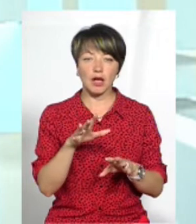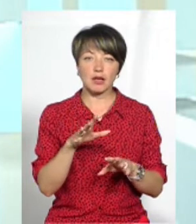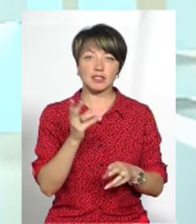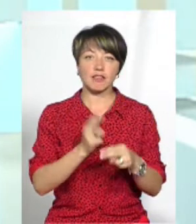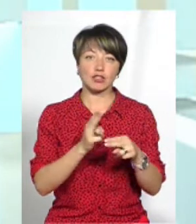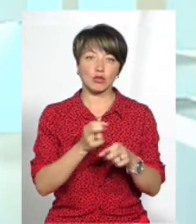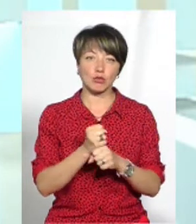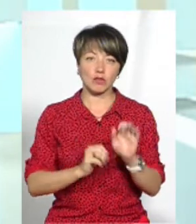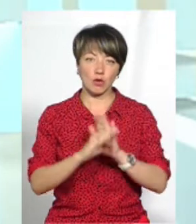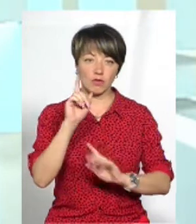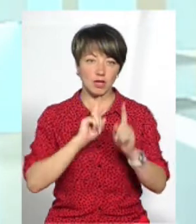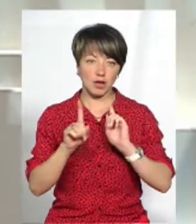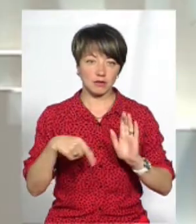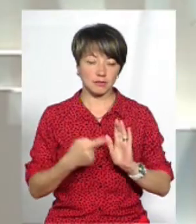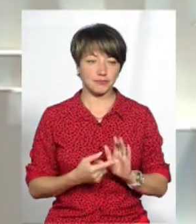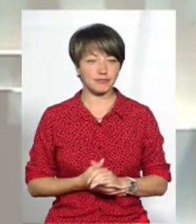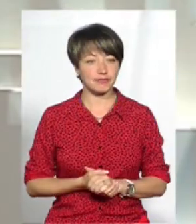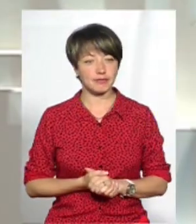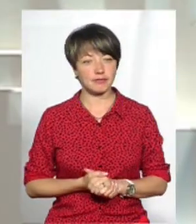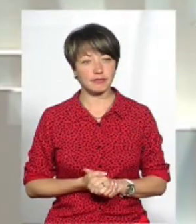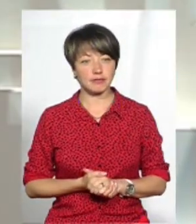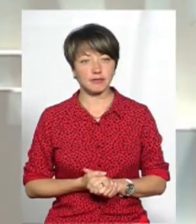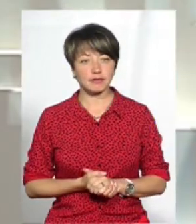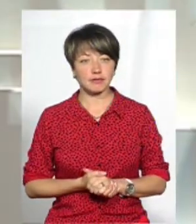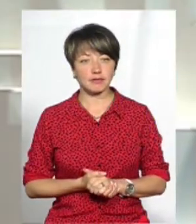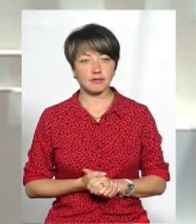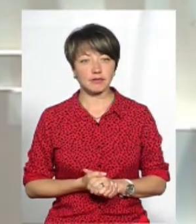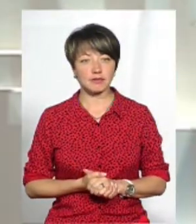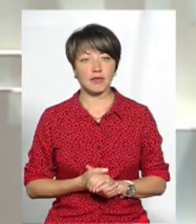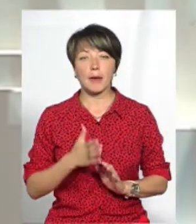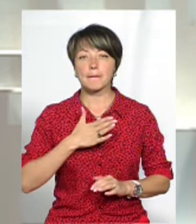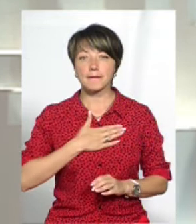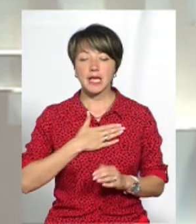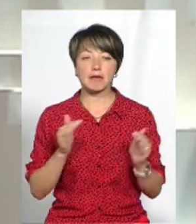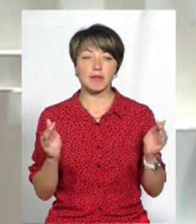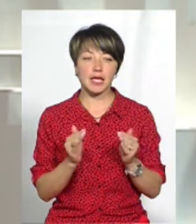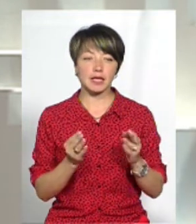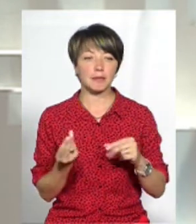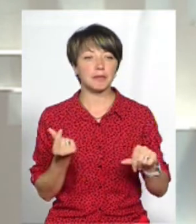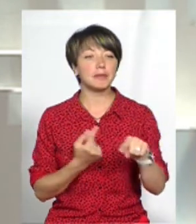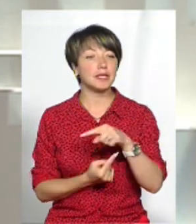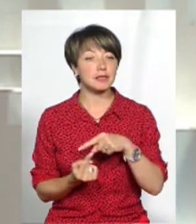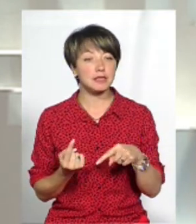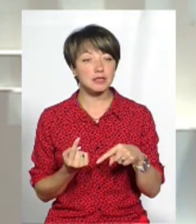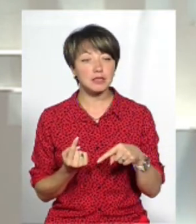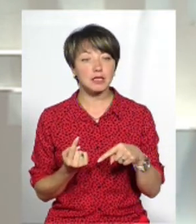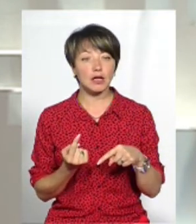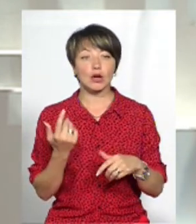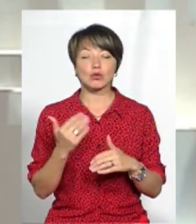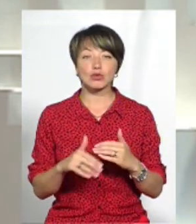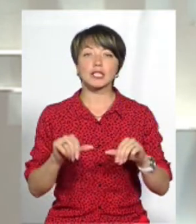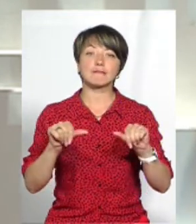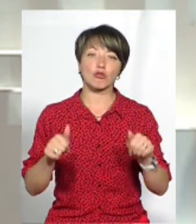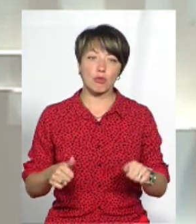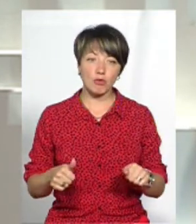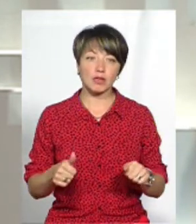вас від роботи у Верховній Раді? Одним реченням. Мій невеликий бізнес, він вже